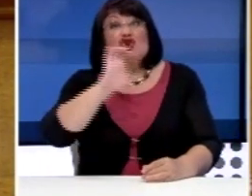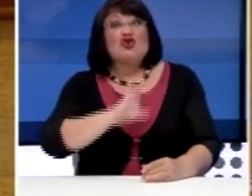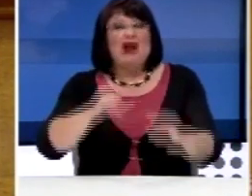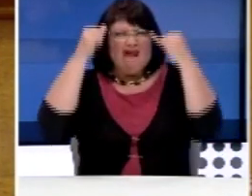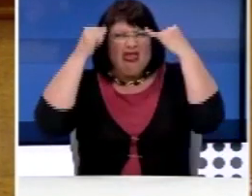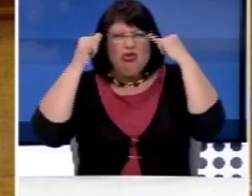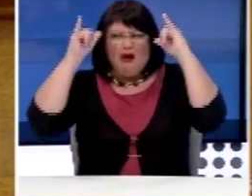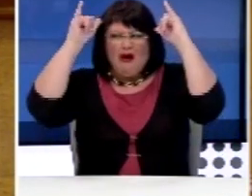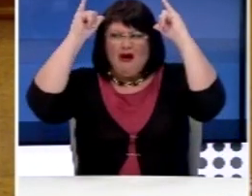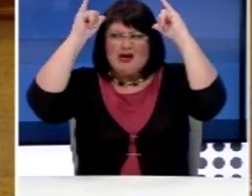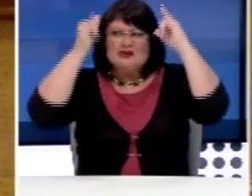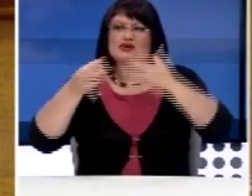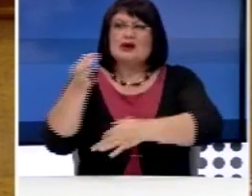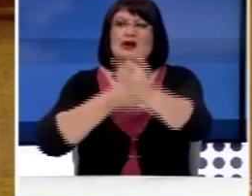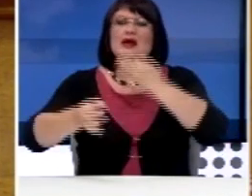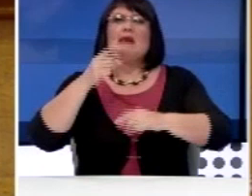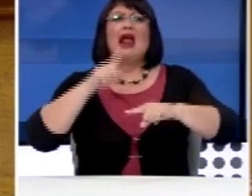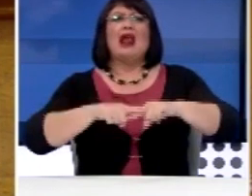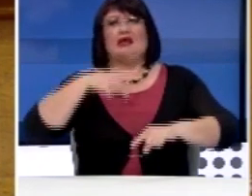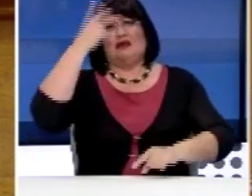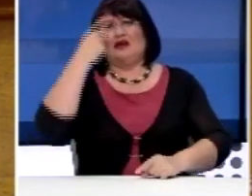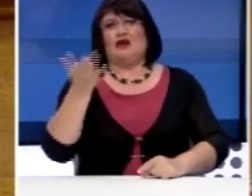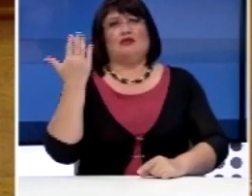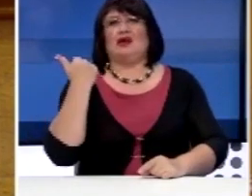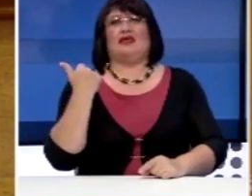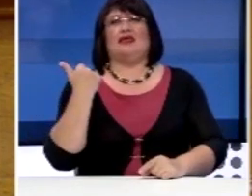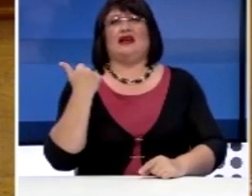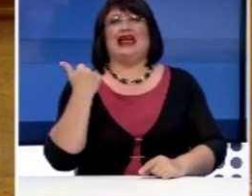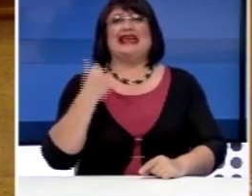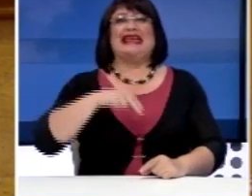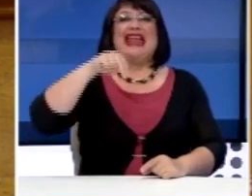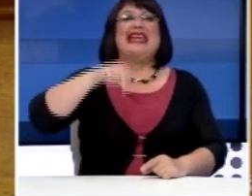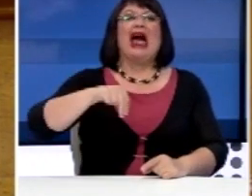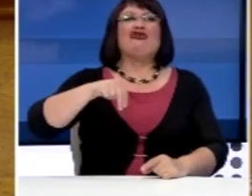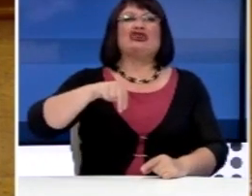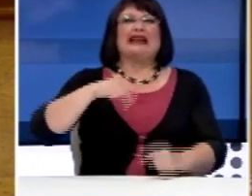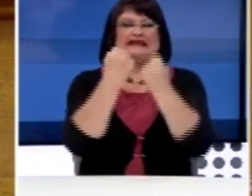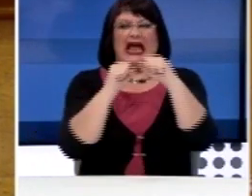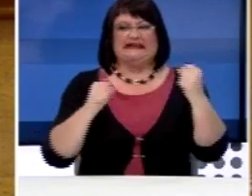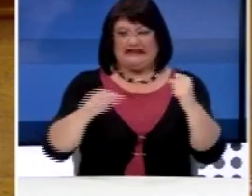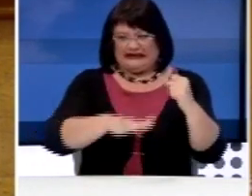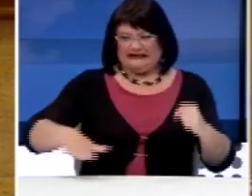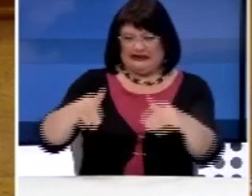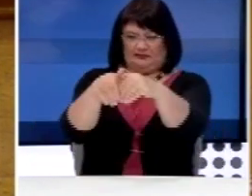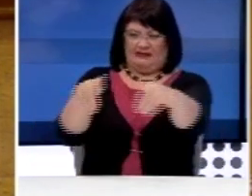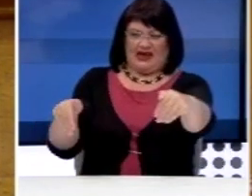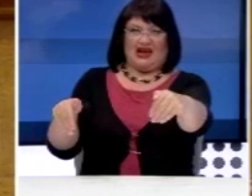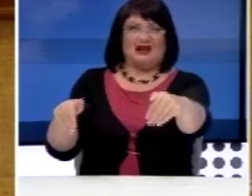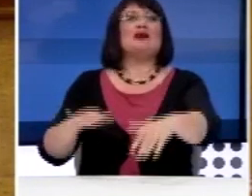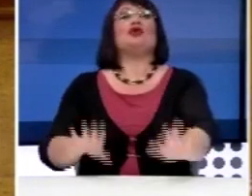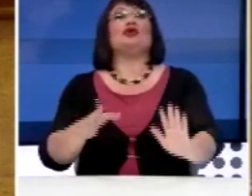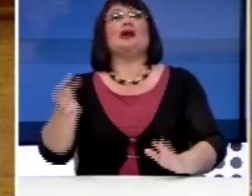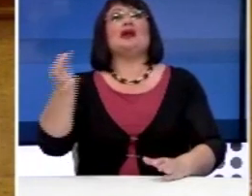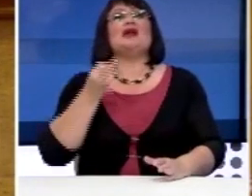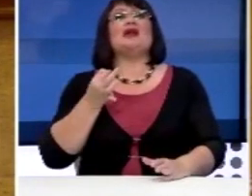δήλωνε προχτές ότι η Ελλάδα δεν έχει δικαίωμα να κηρύξει ναύτεξη στην περιοχή. Η Ελλάδα με τη στάση της, είπε, έριξε τον εαυτό της σε ένα